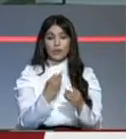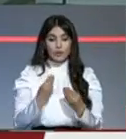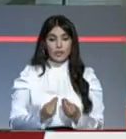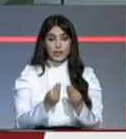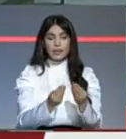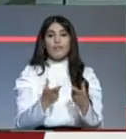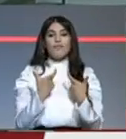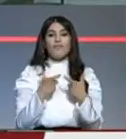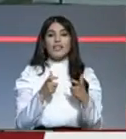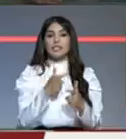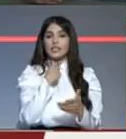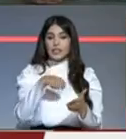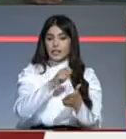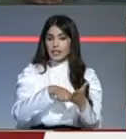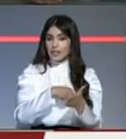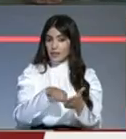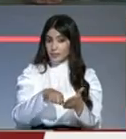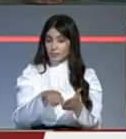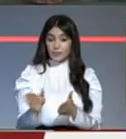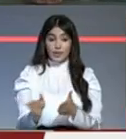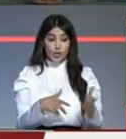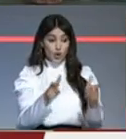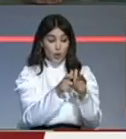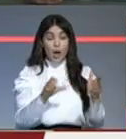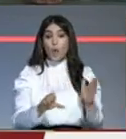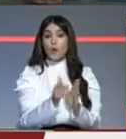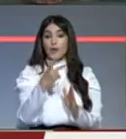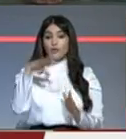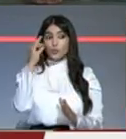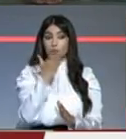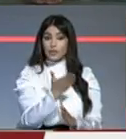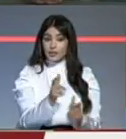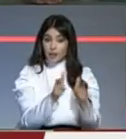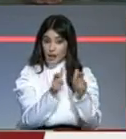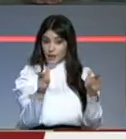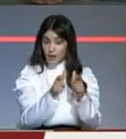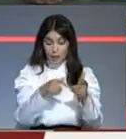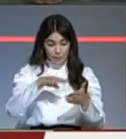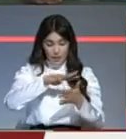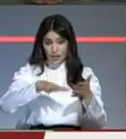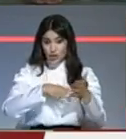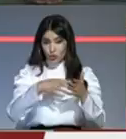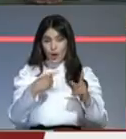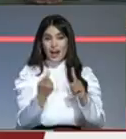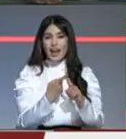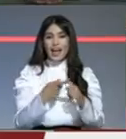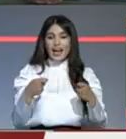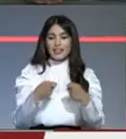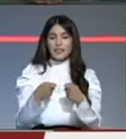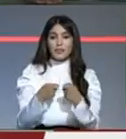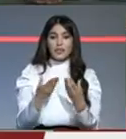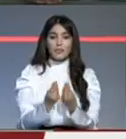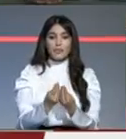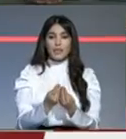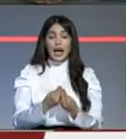خلاص الديون الجبائيه المؤسسه ولاول مره بجدوله ميسره جدا على تصل